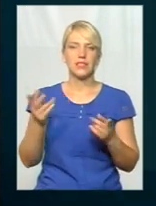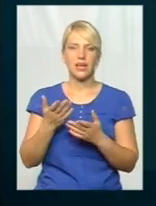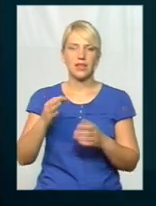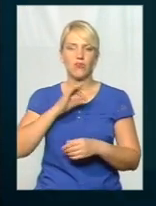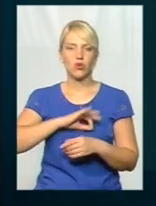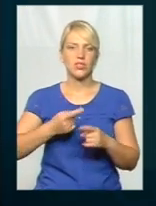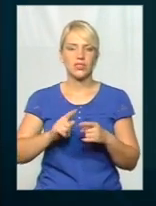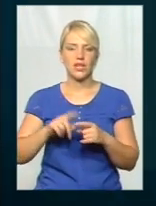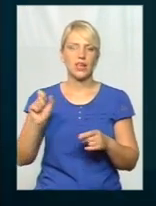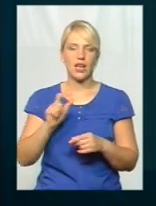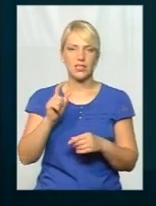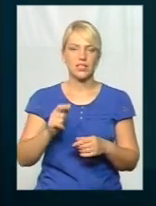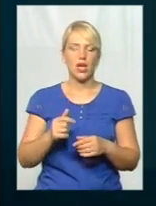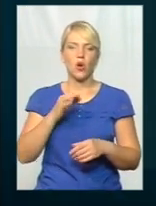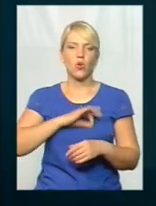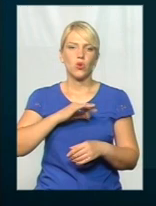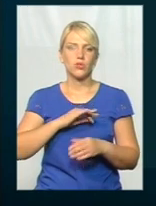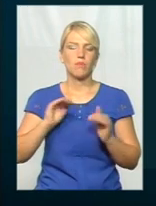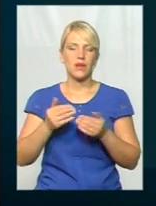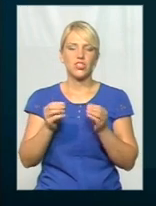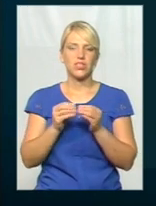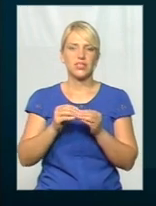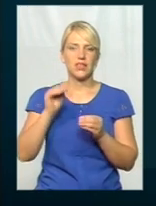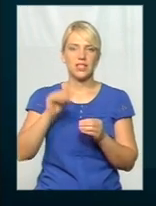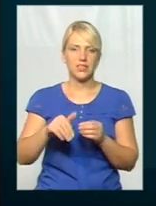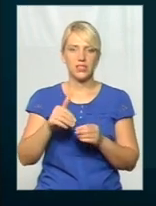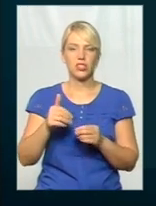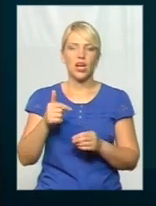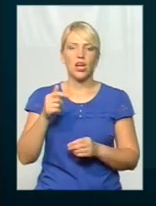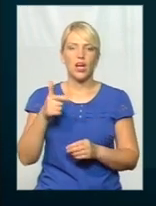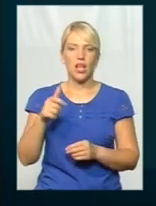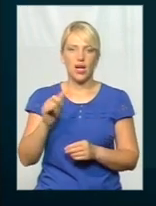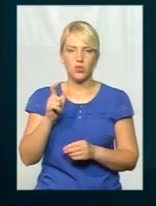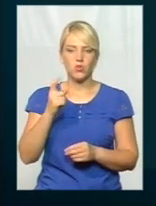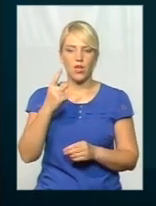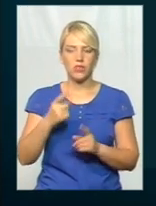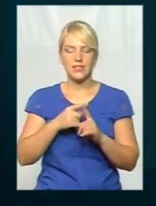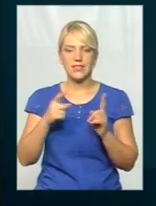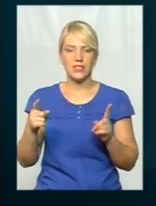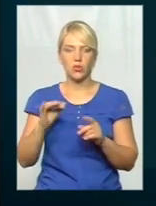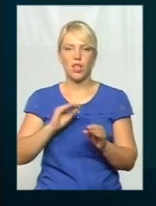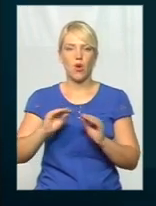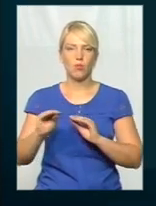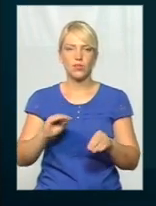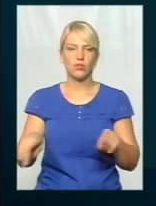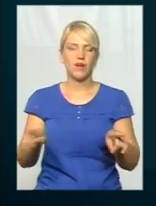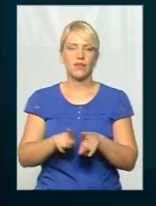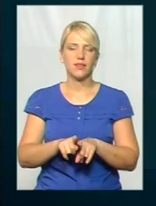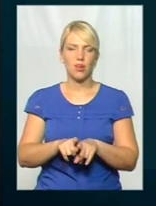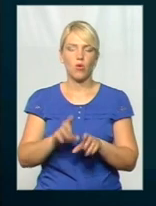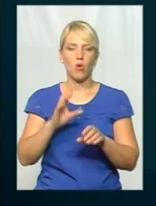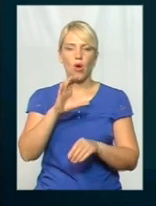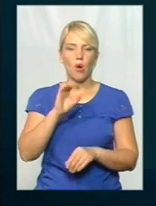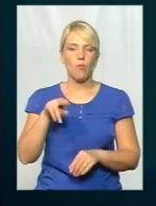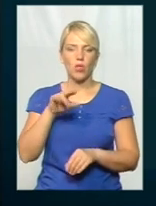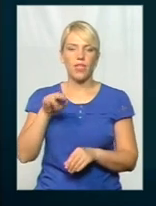цей газ, користується менше 10 тисяч кубічних метрів за один сезон, а облаштування такого модема